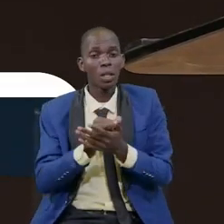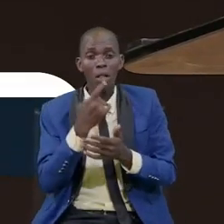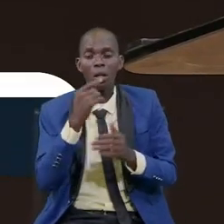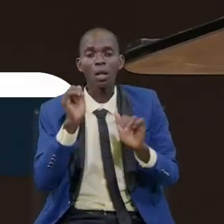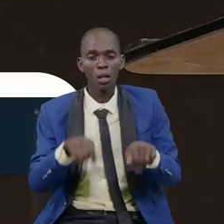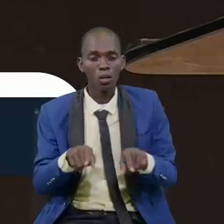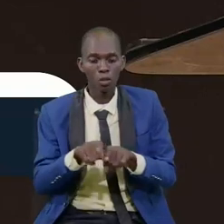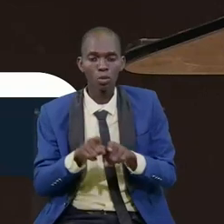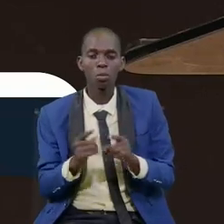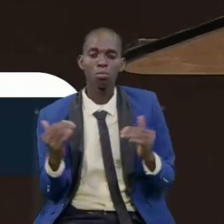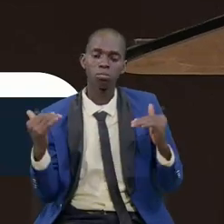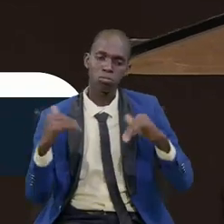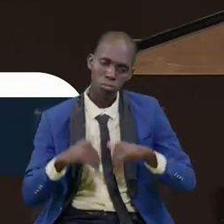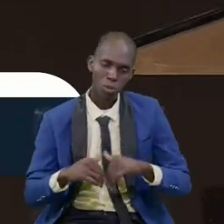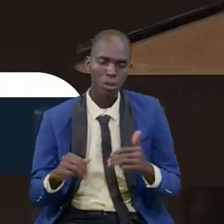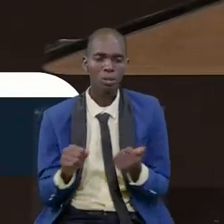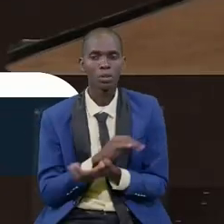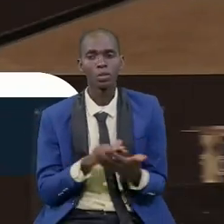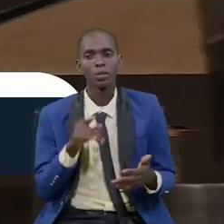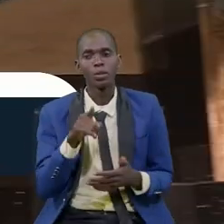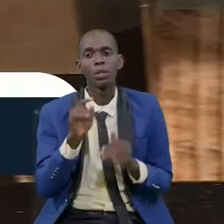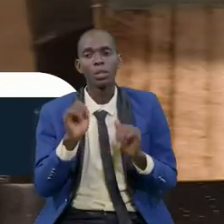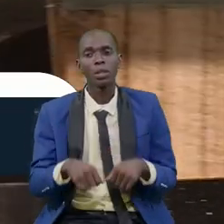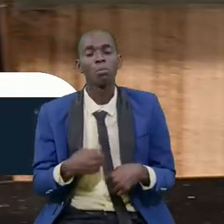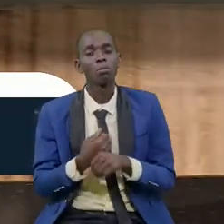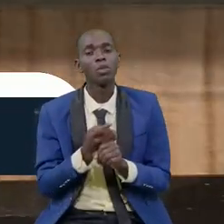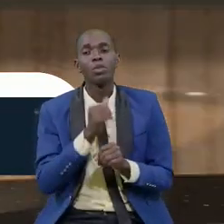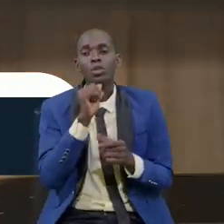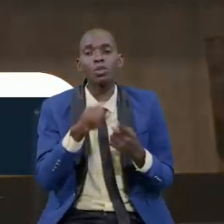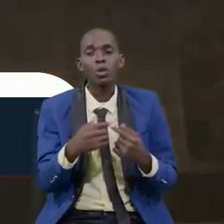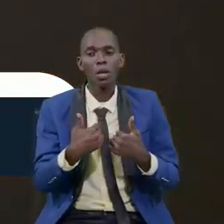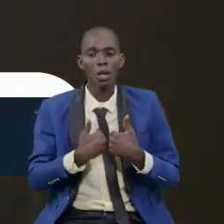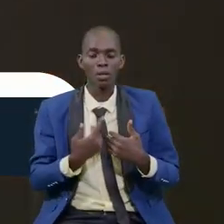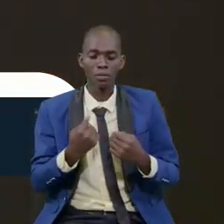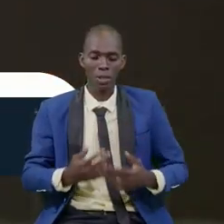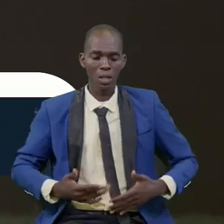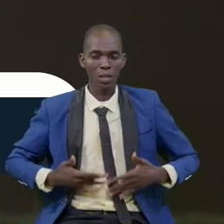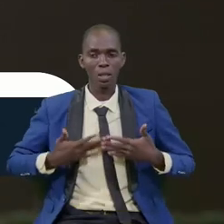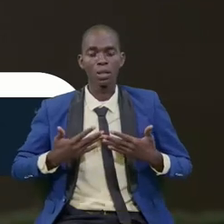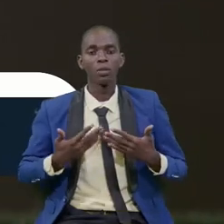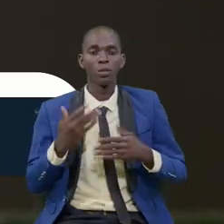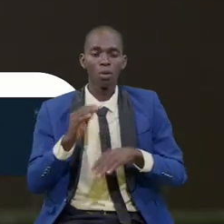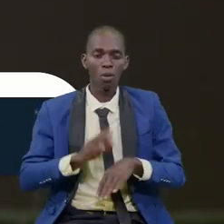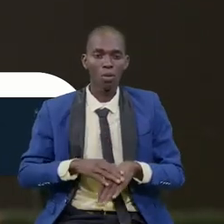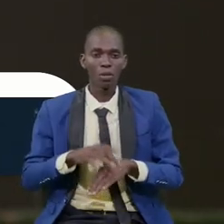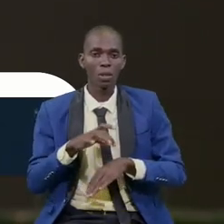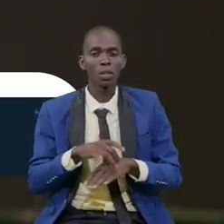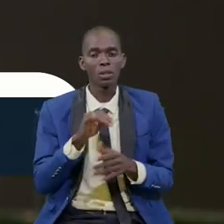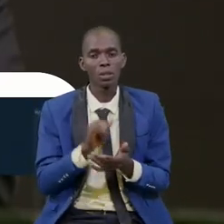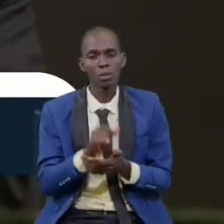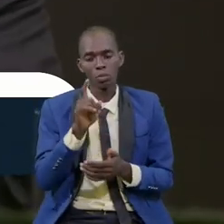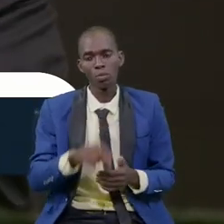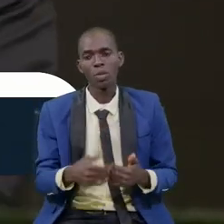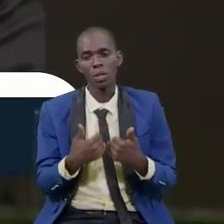vous dérailler et vous détruire et faire de vous une personne qui n'aura pas la langue,